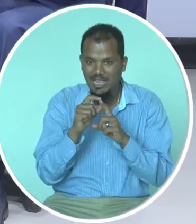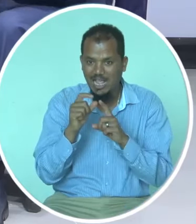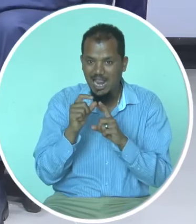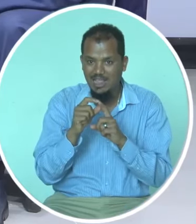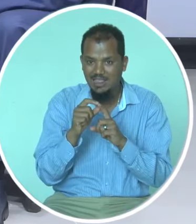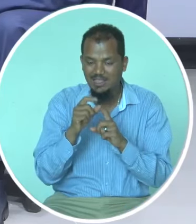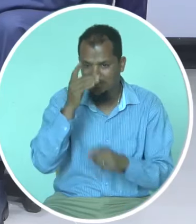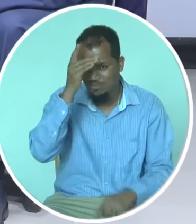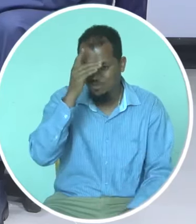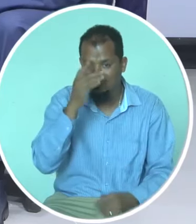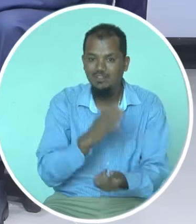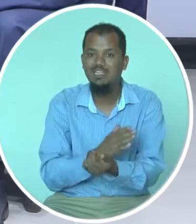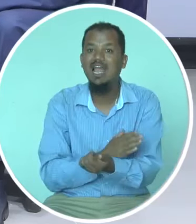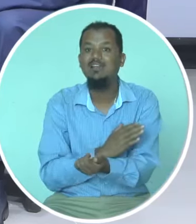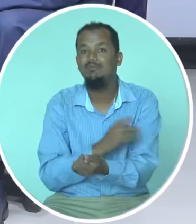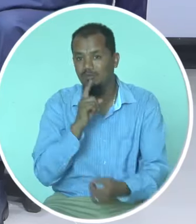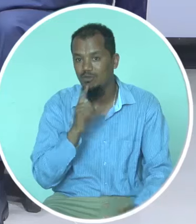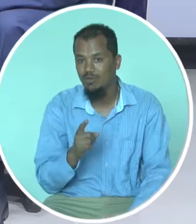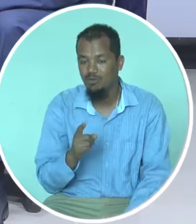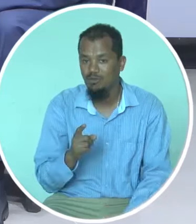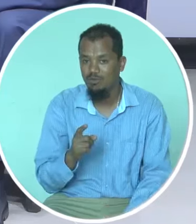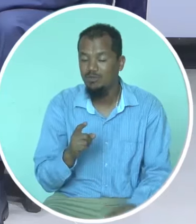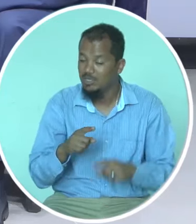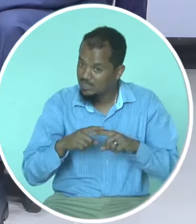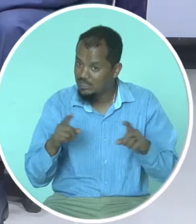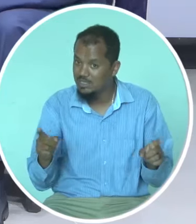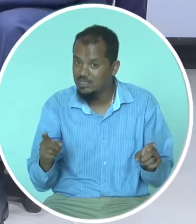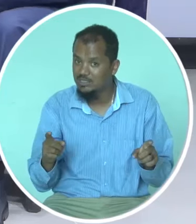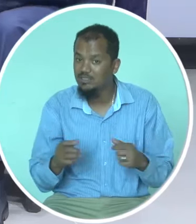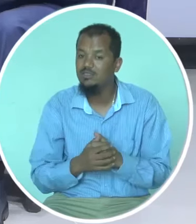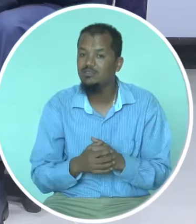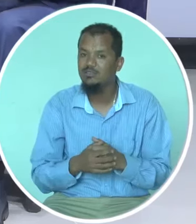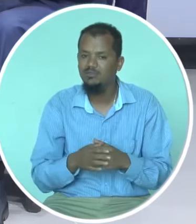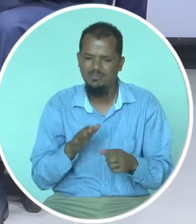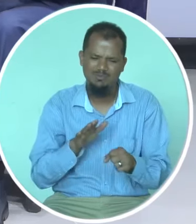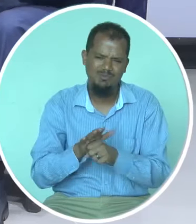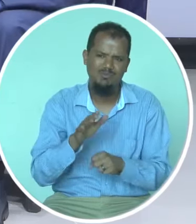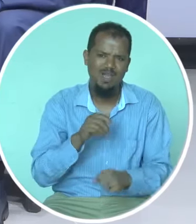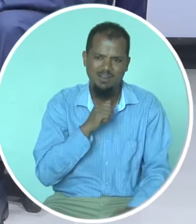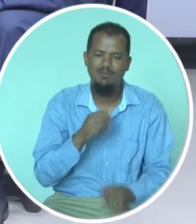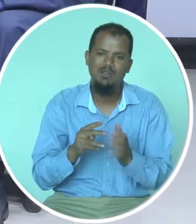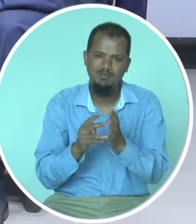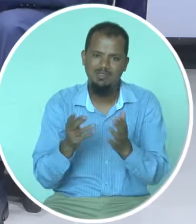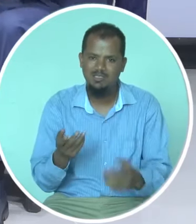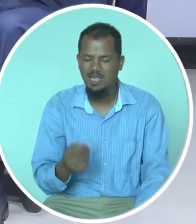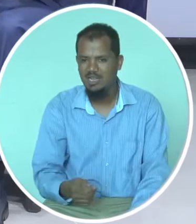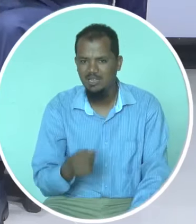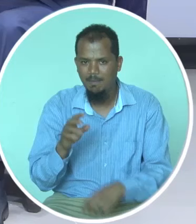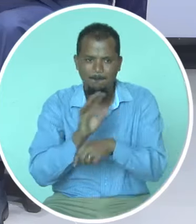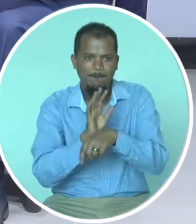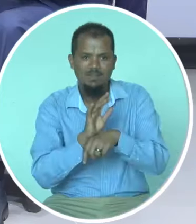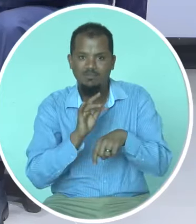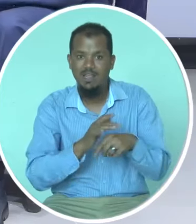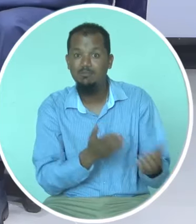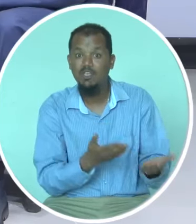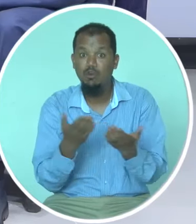يكالات كهلوتون يادا بركوينو نقر جن بكو عيدا لهم لمسالي بتلفجي